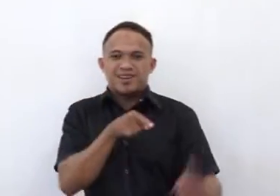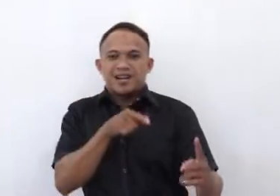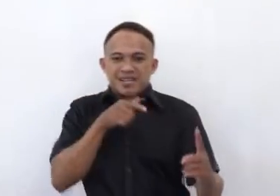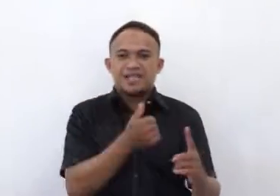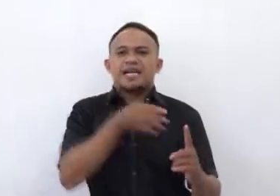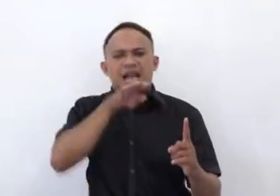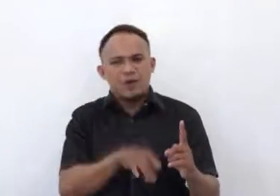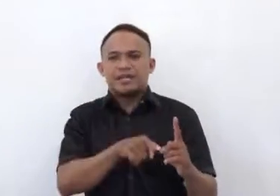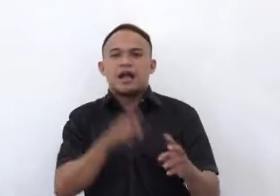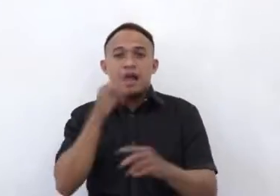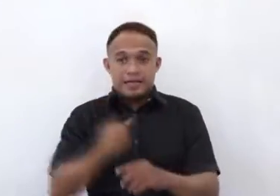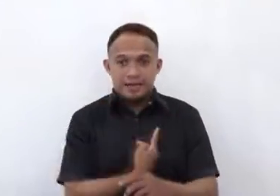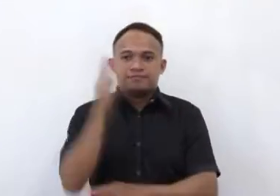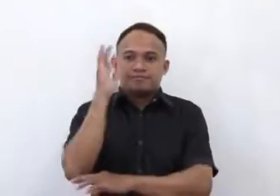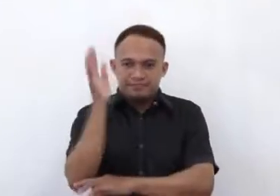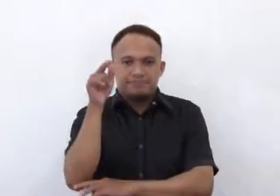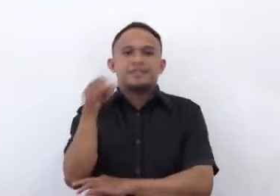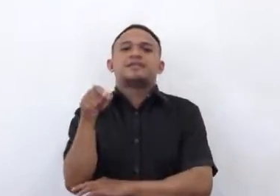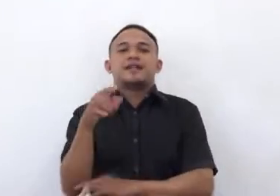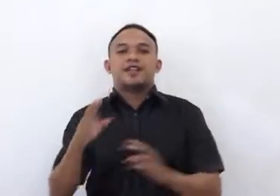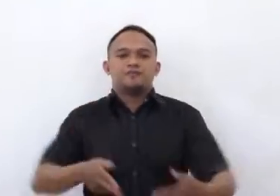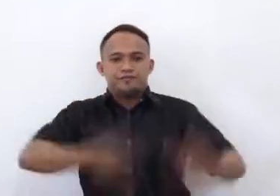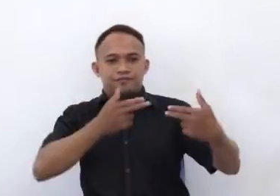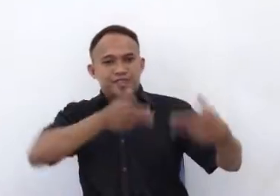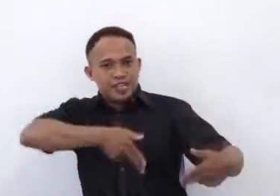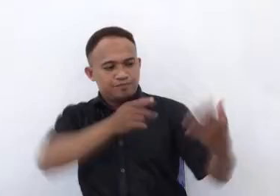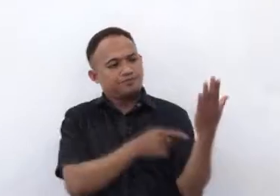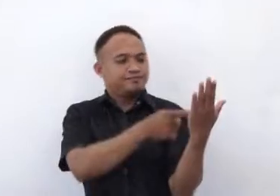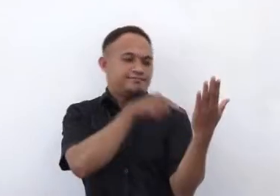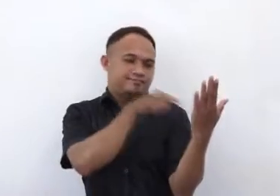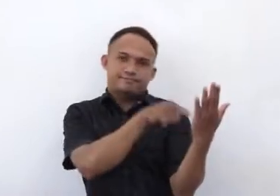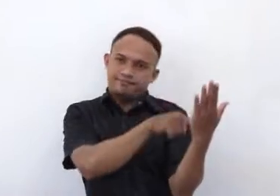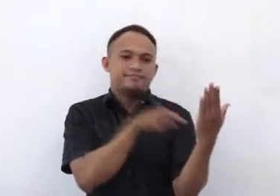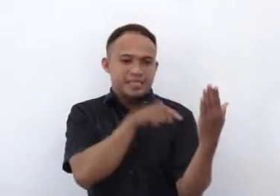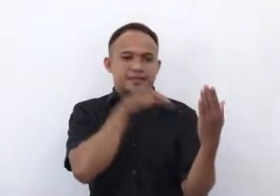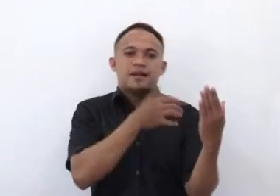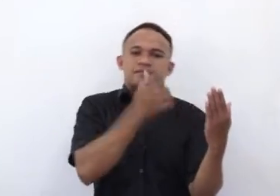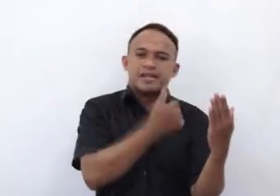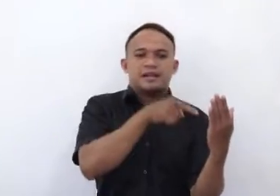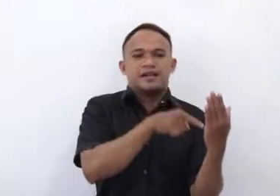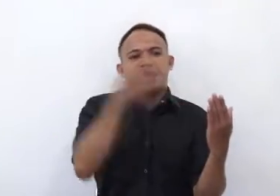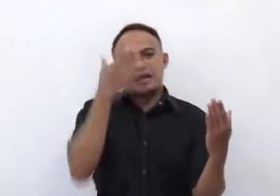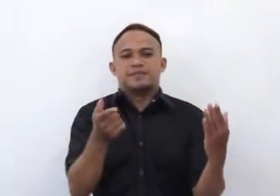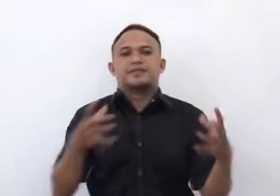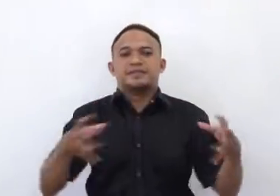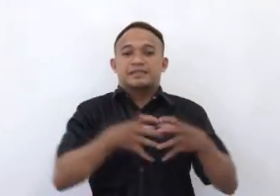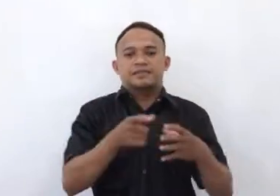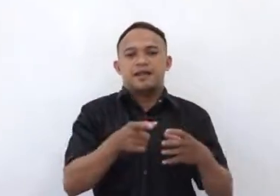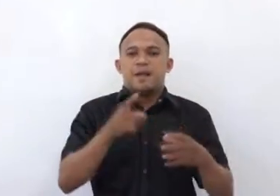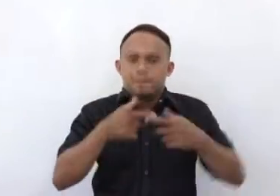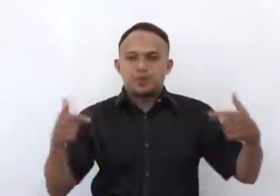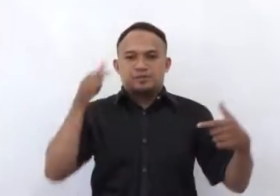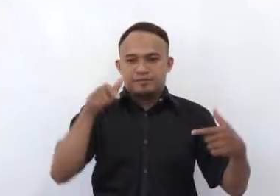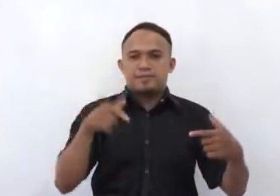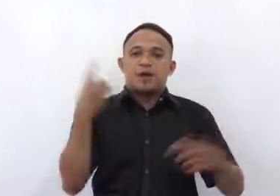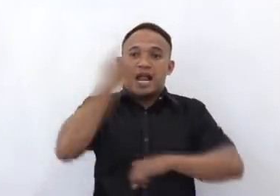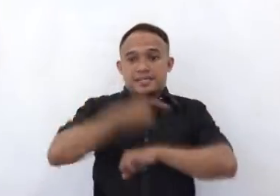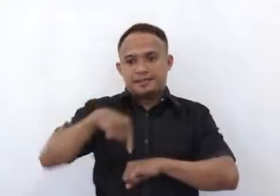pasar. Kenapa pasar? Karena pasar itu salah satu daripada area yang tidak bisa